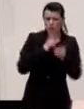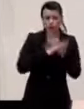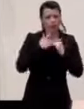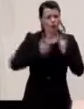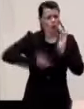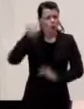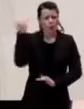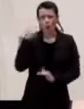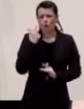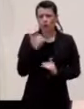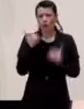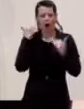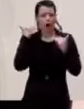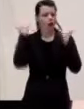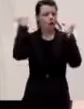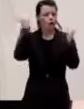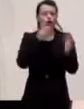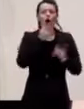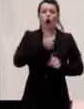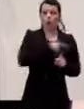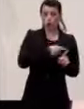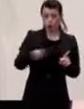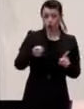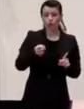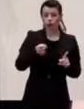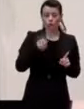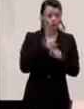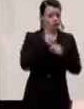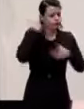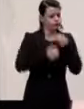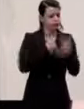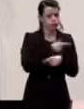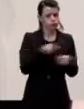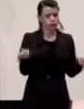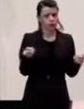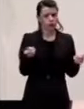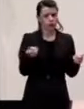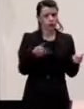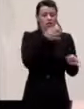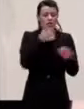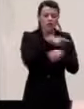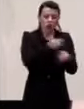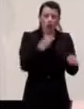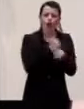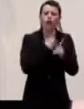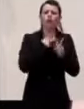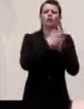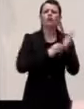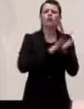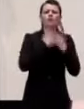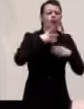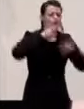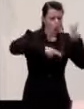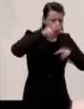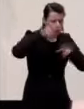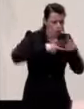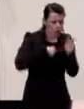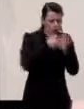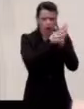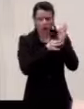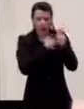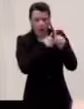livello, autonoma e indipendente, che vogliamo faccia una valutazione che si basa sui dati, che si basa